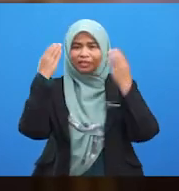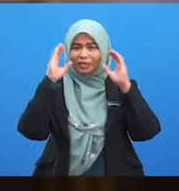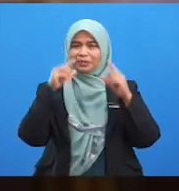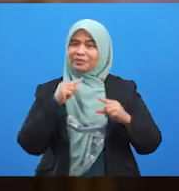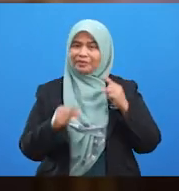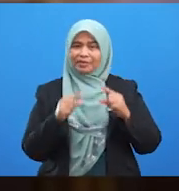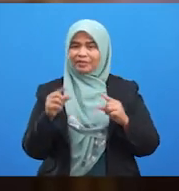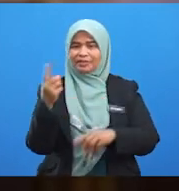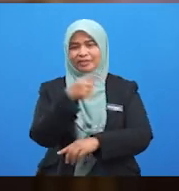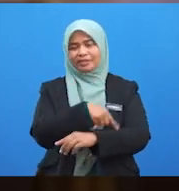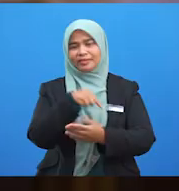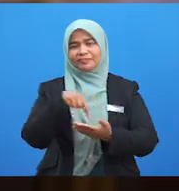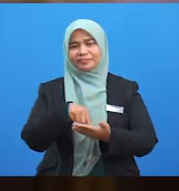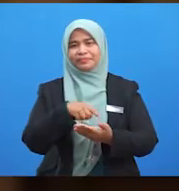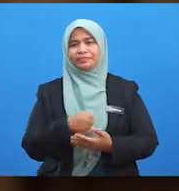gayakan pada hari ini?